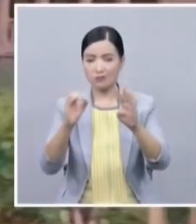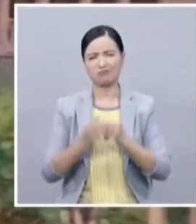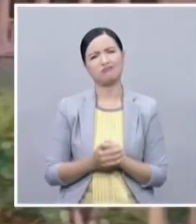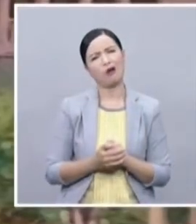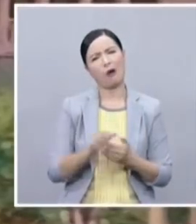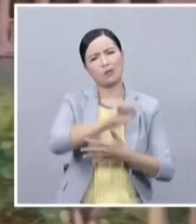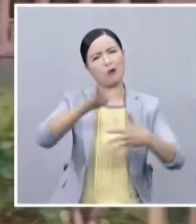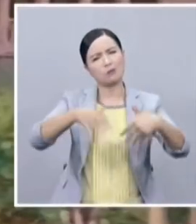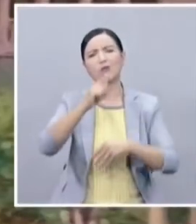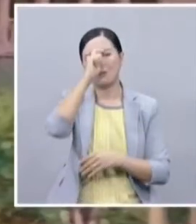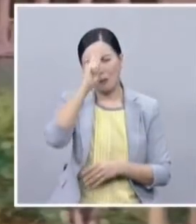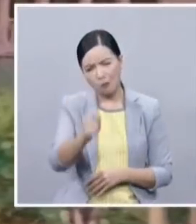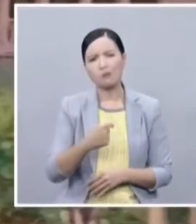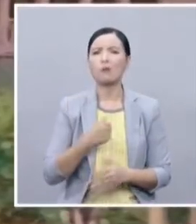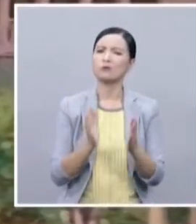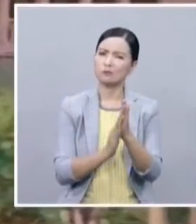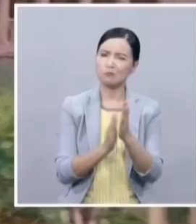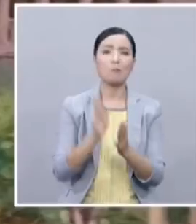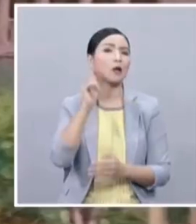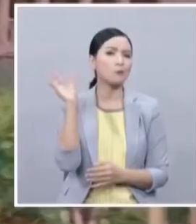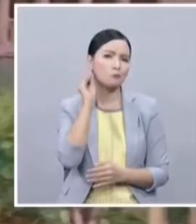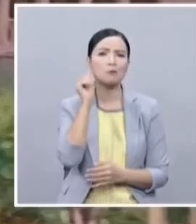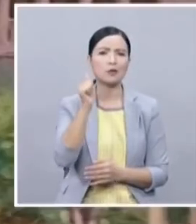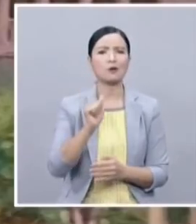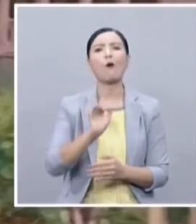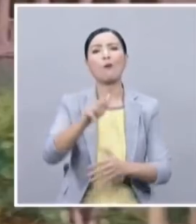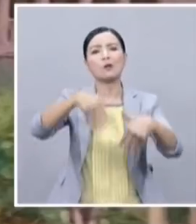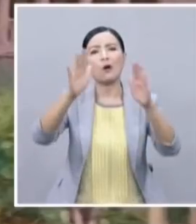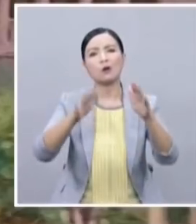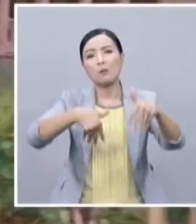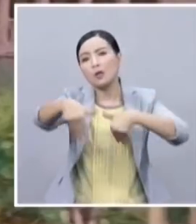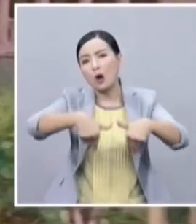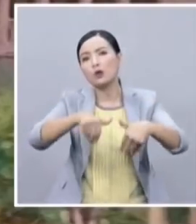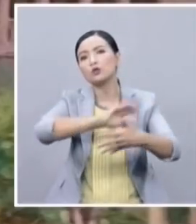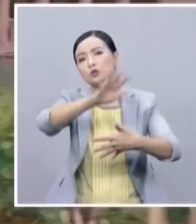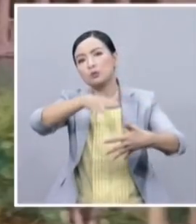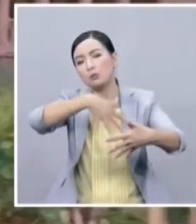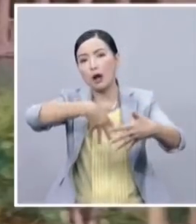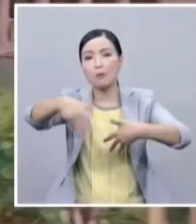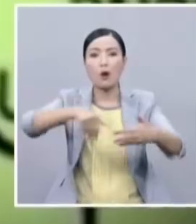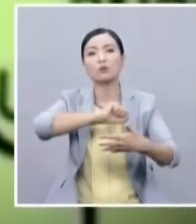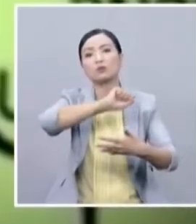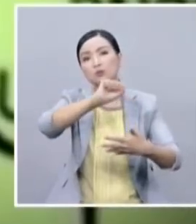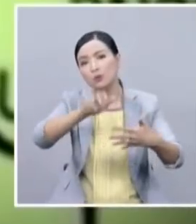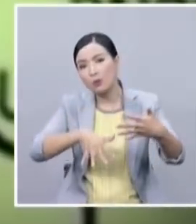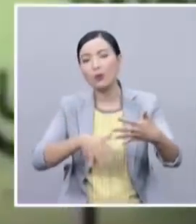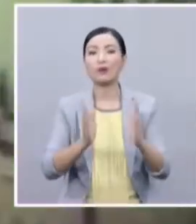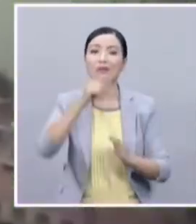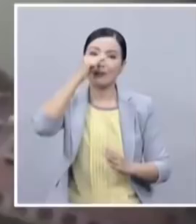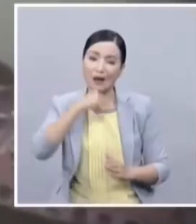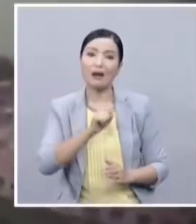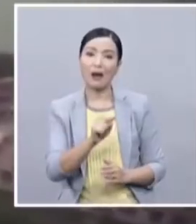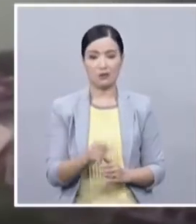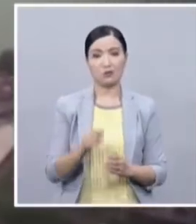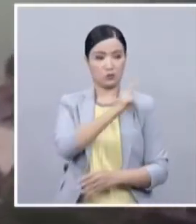มีเรื่องที่น่าชื่นชมและถือเป็นข่าวดีสำหรับประเทศไทยและพี่น้องชาวไทยเรื่องการยกระดับการให้บริการทางสุขภาพของเราในอนาคตนะครับสำนักงานสาธารณสุข